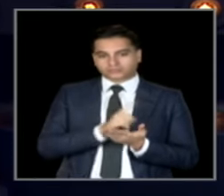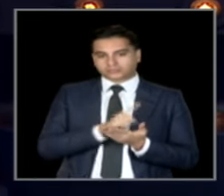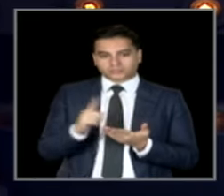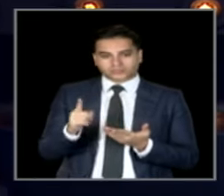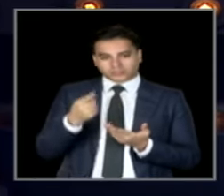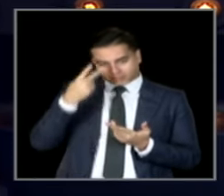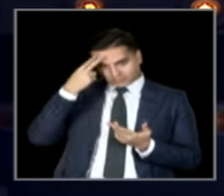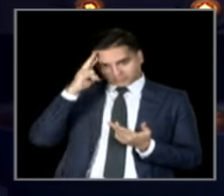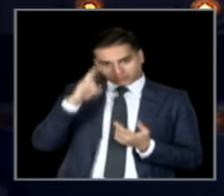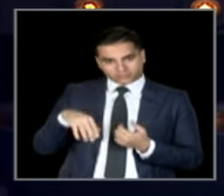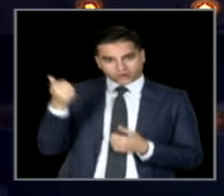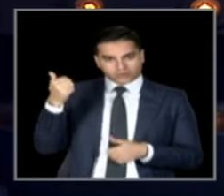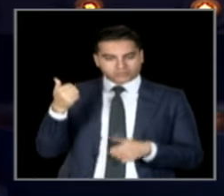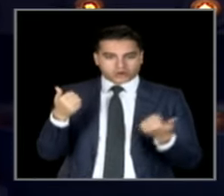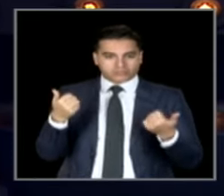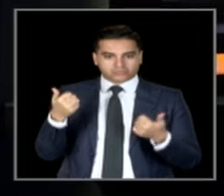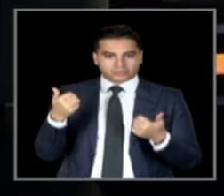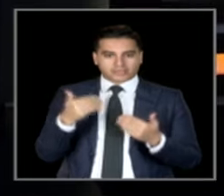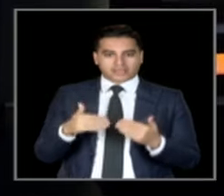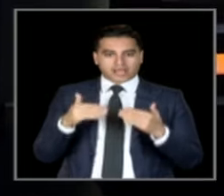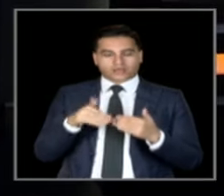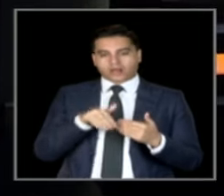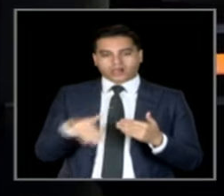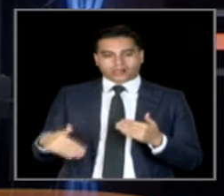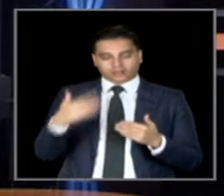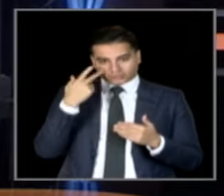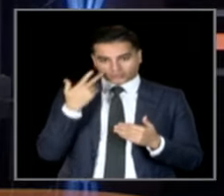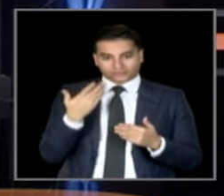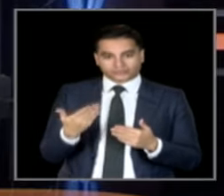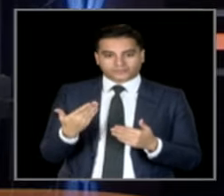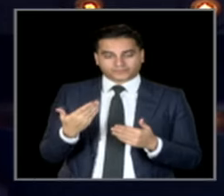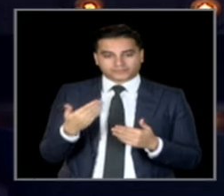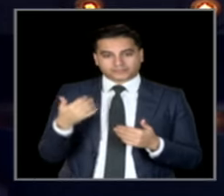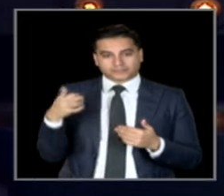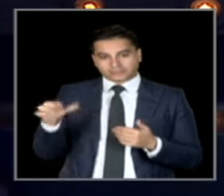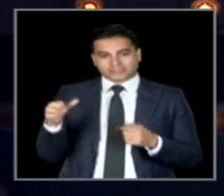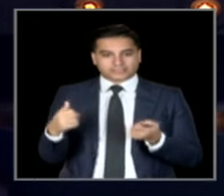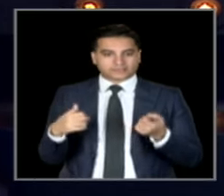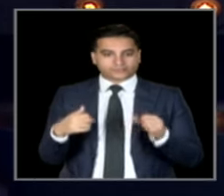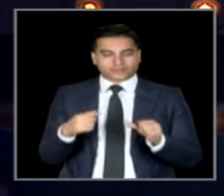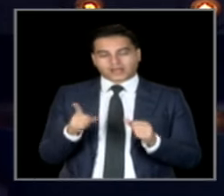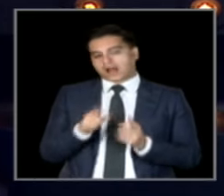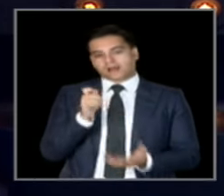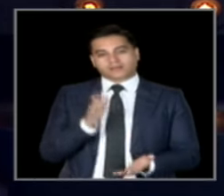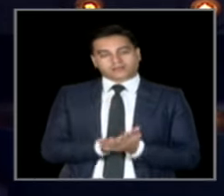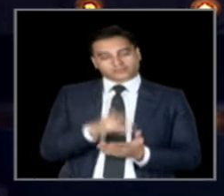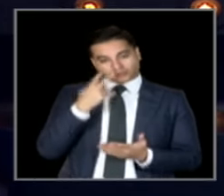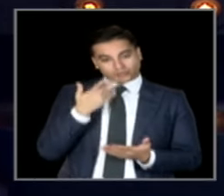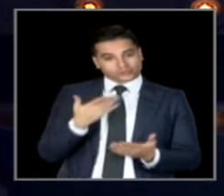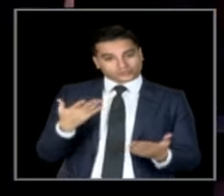ما هنوصل لنقطة التعادل، عشان كده عجلة الحظ هي اللي